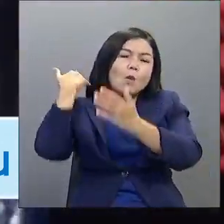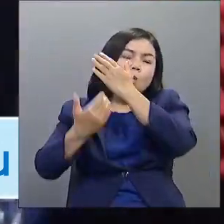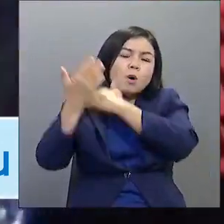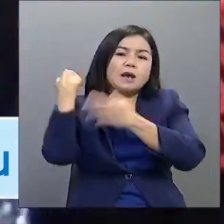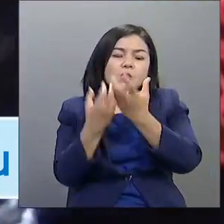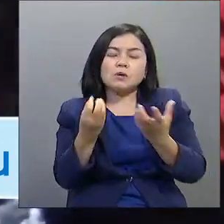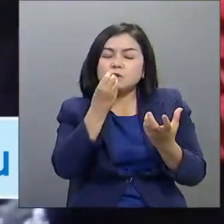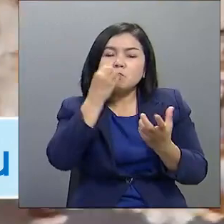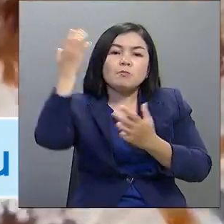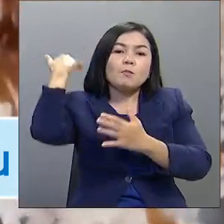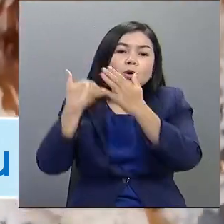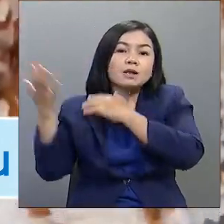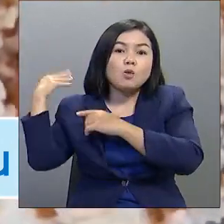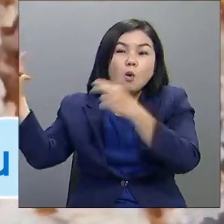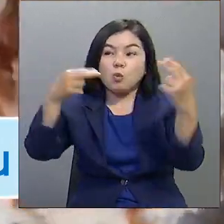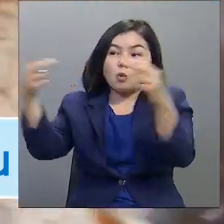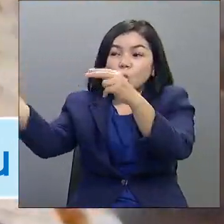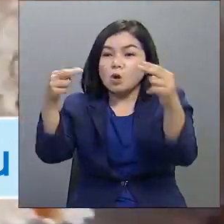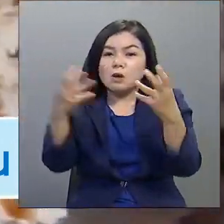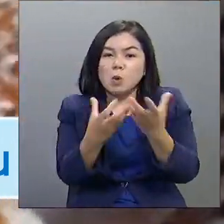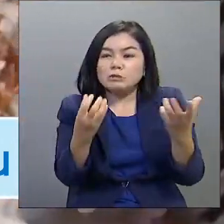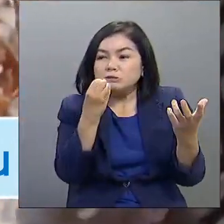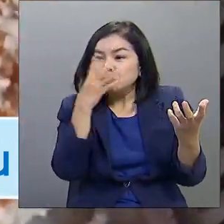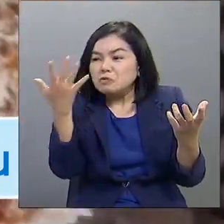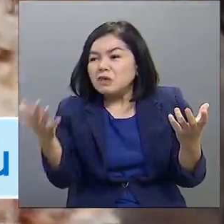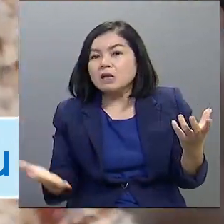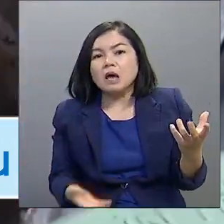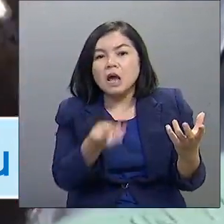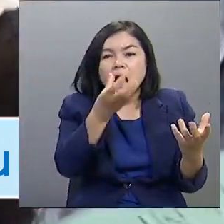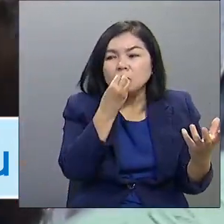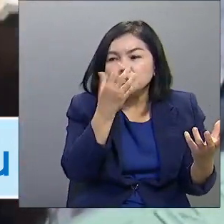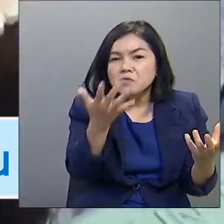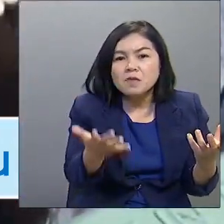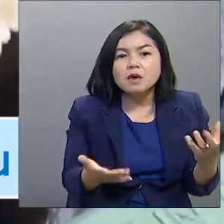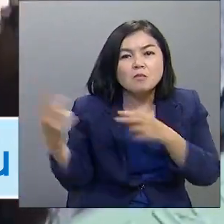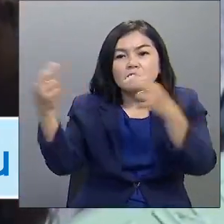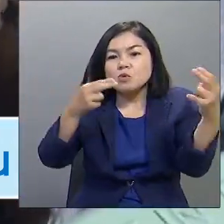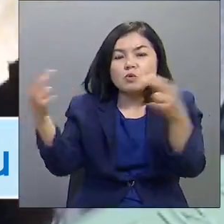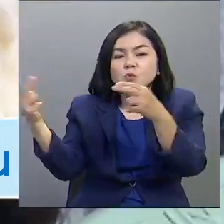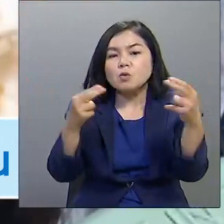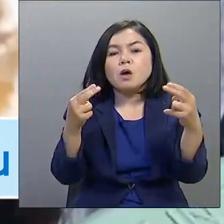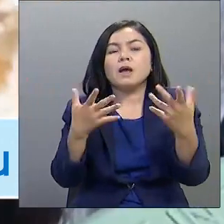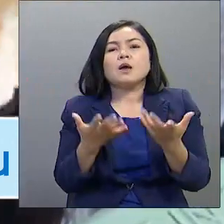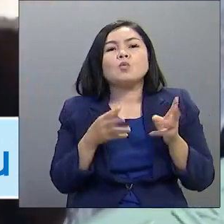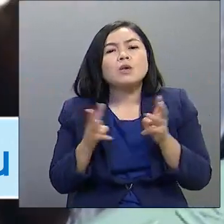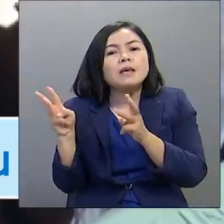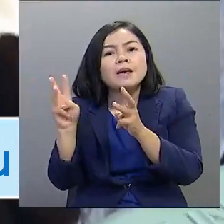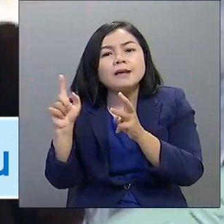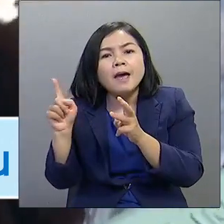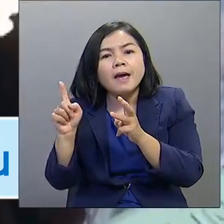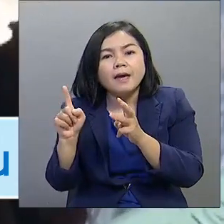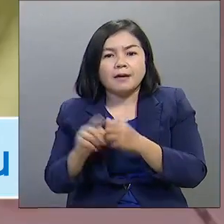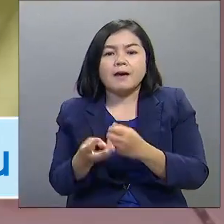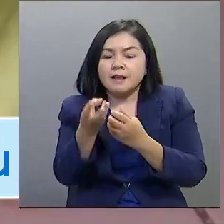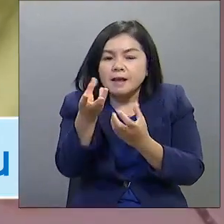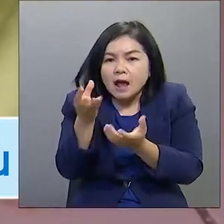มัยก่อนเนี่ยก็ยังมีการสู้รบกันแล้วก็ข้าวปลาอาหารเนี่ยหายากเหลือเกินนะคะที่มีศึกสงครามทีนี้เนี่ยเขาก็เลยเอาข้าวมาพึ่งตาก